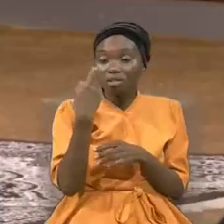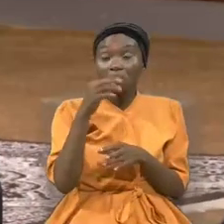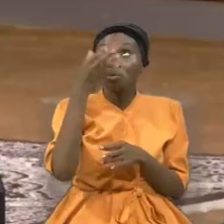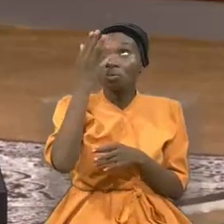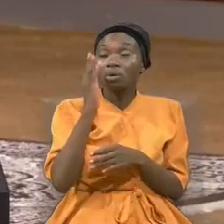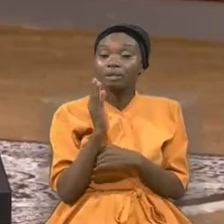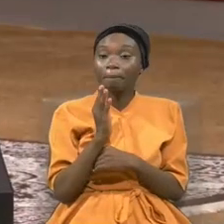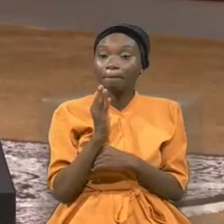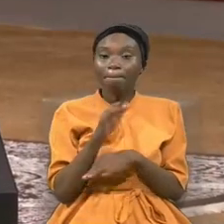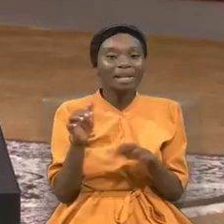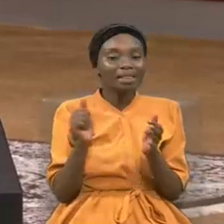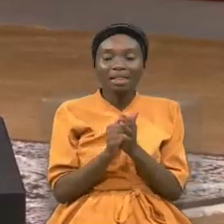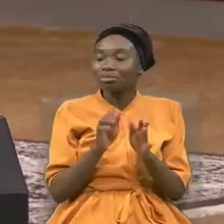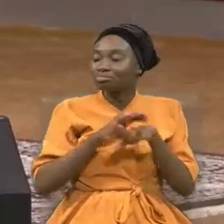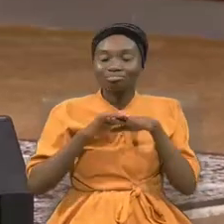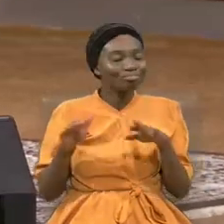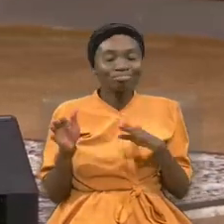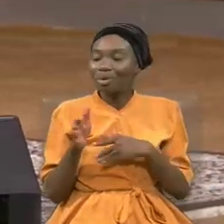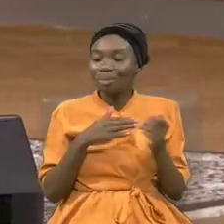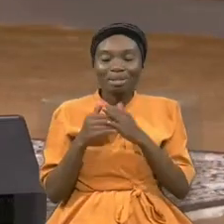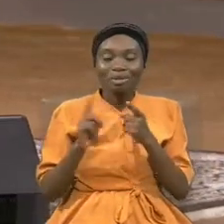cracher au visage de Dieu. Cela